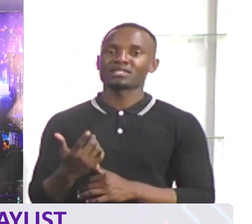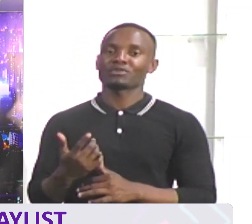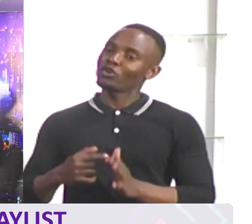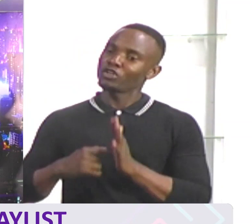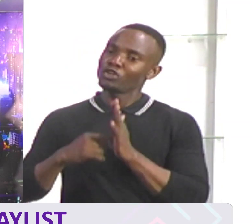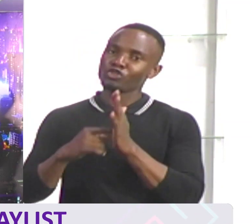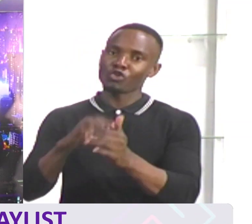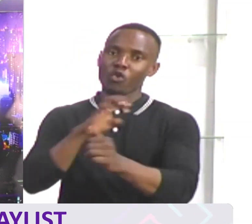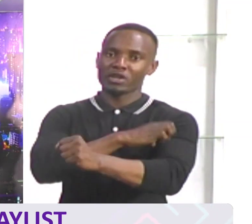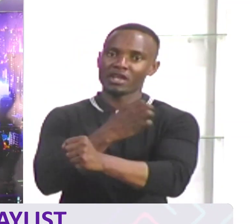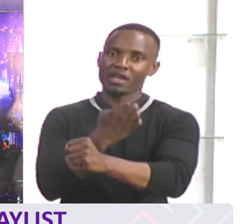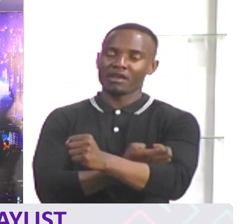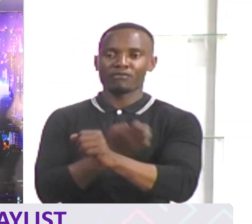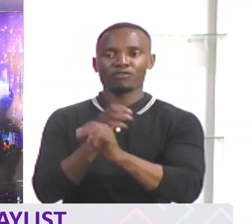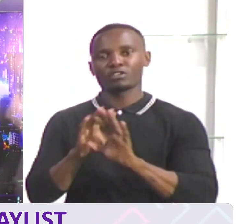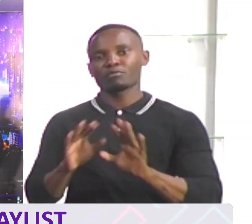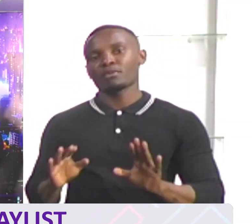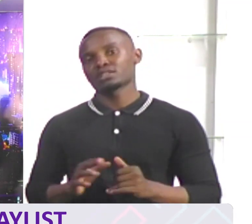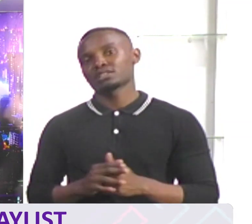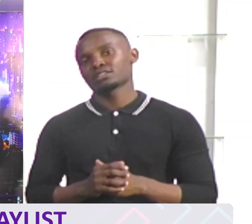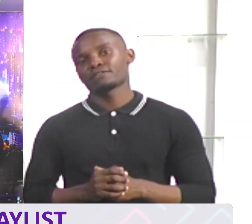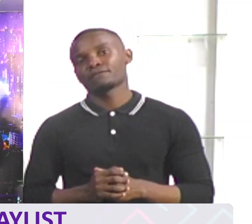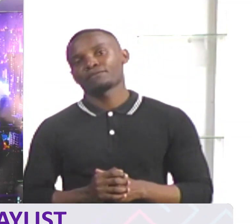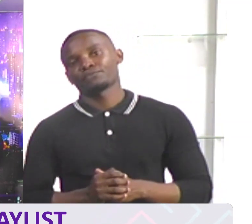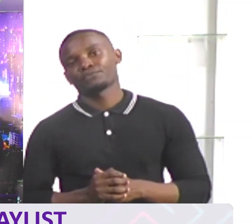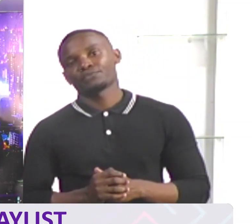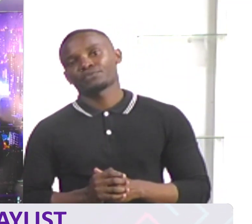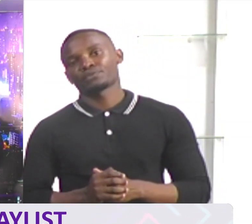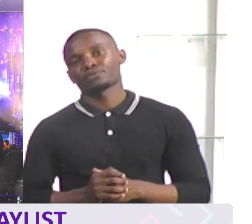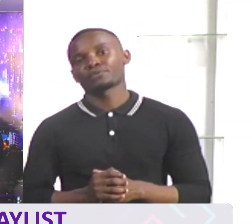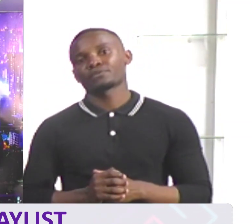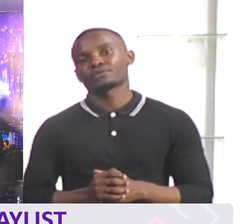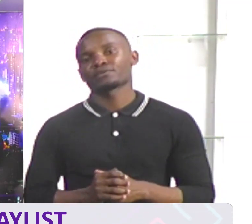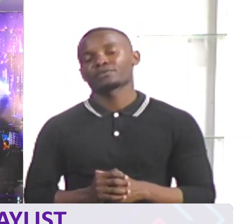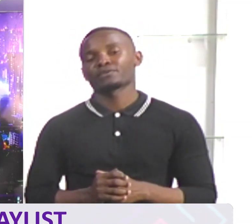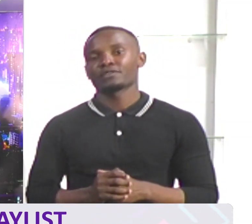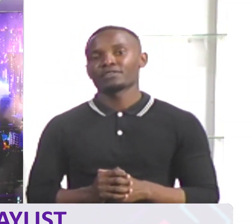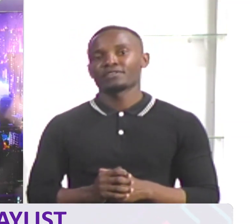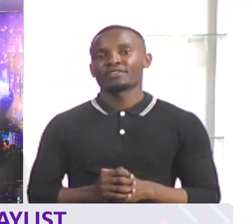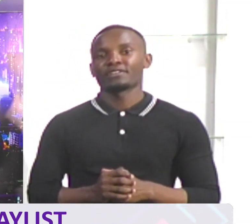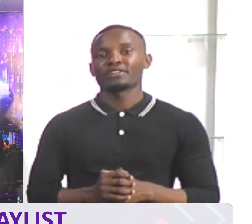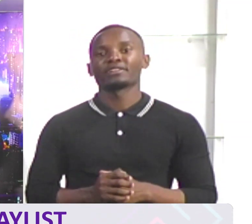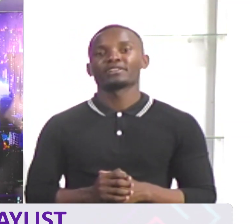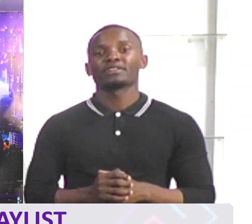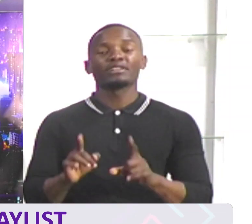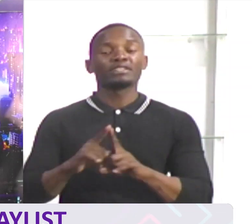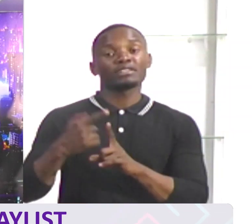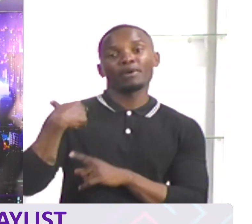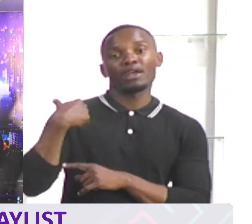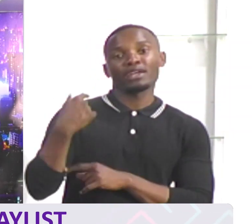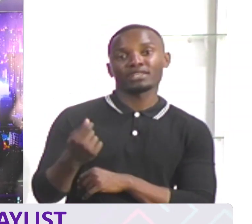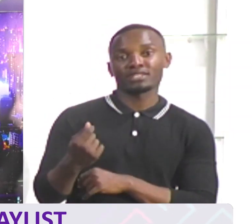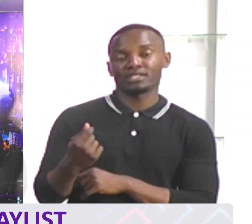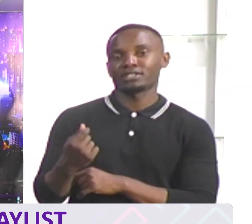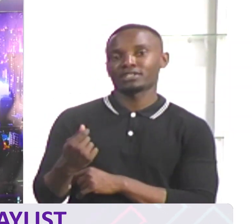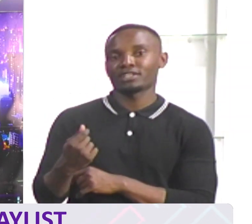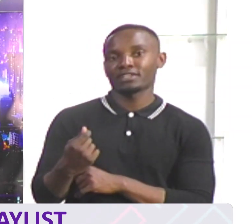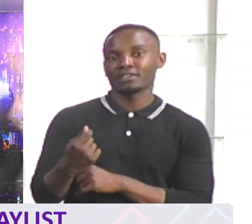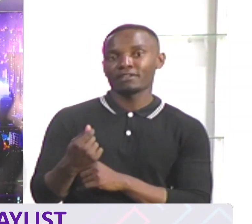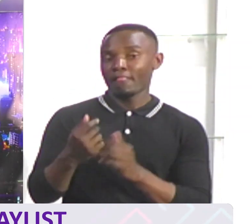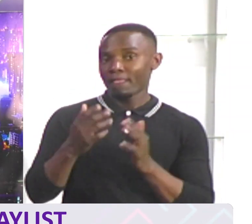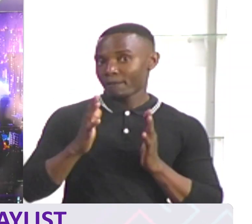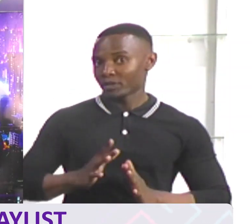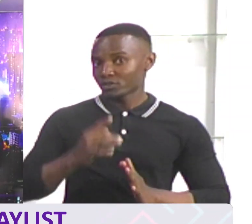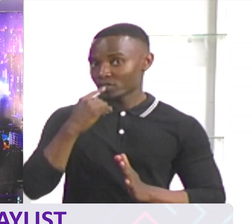incentive. Uko na hiyo intuition, uko na hiyo interest, uko na hiyo unataka hiyo kitu. Au sio? Juzi mtu aliniambia, you know, the main difference